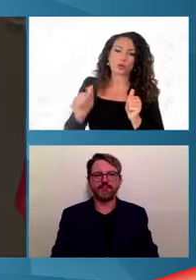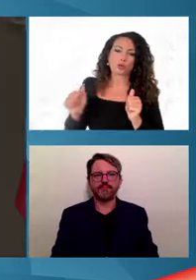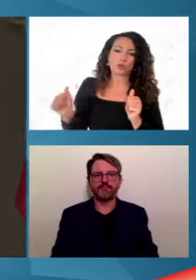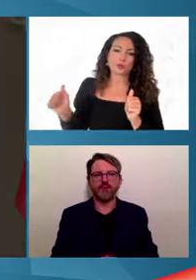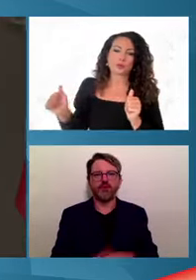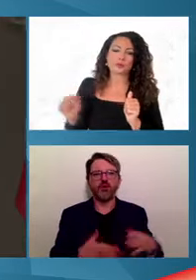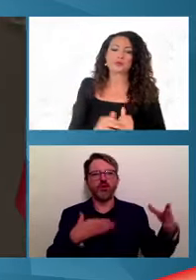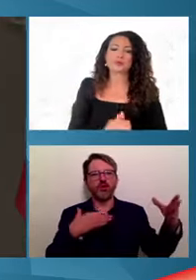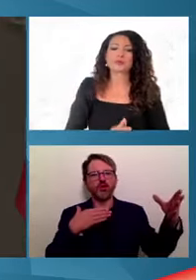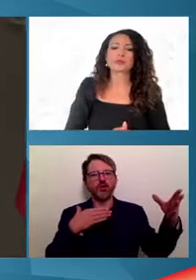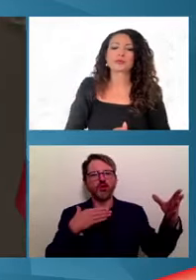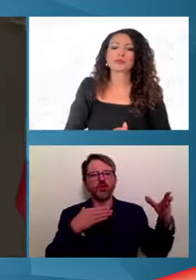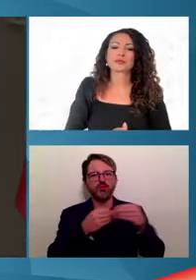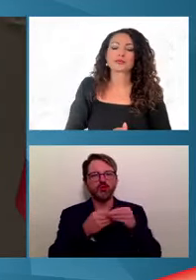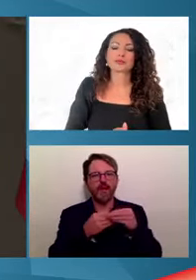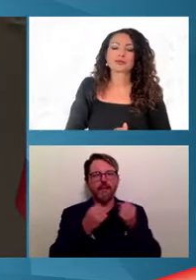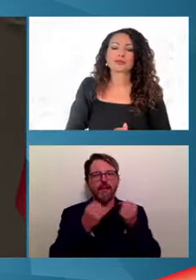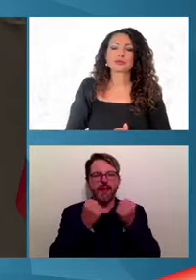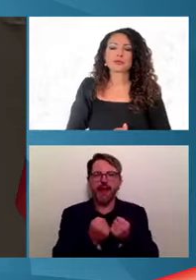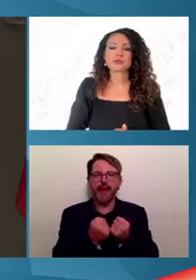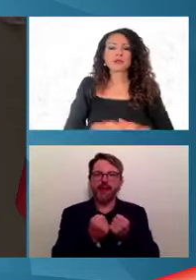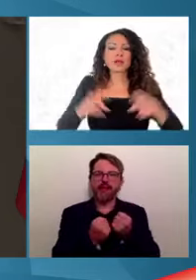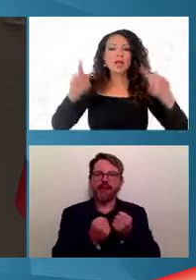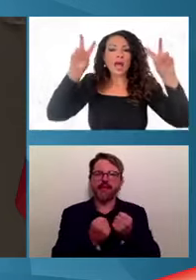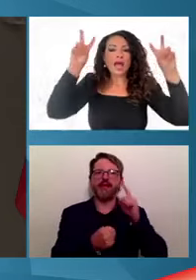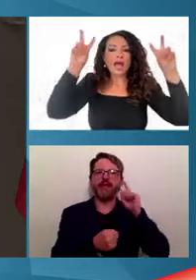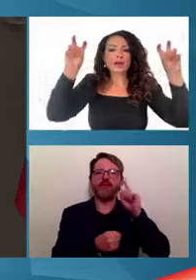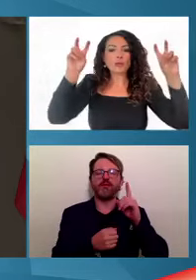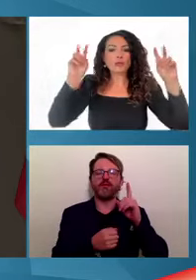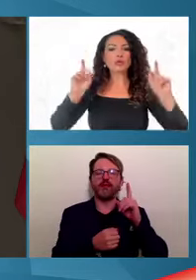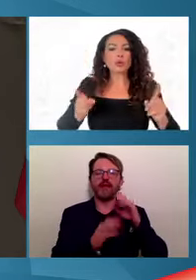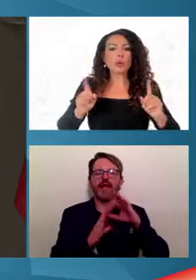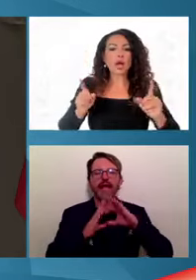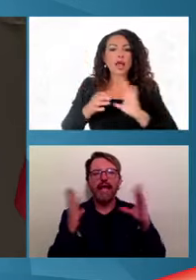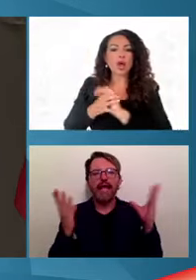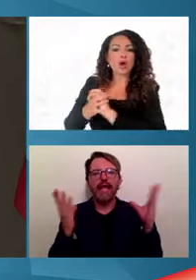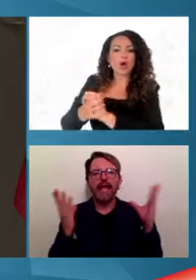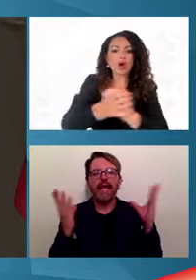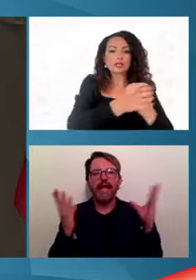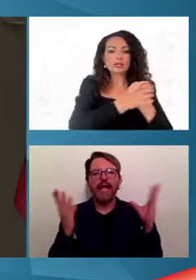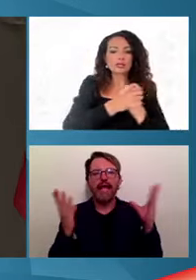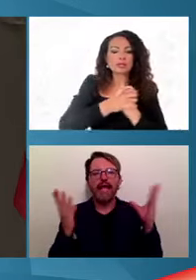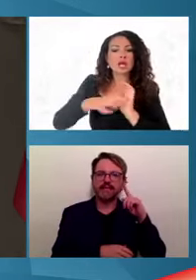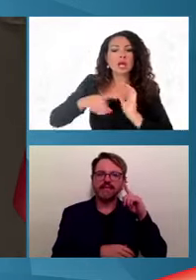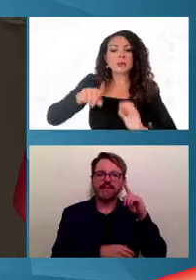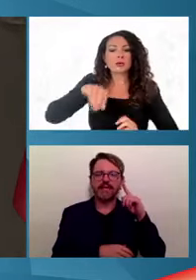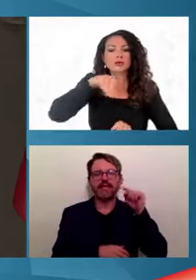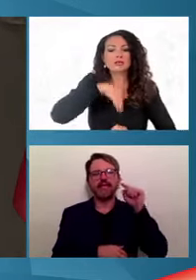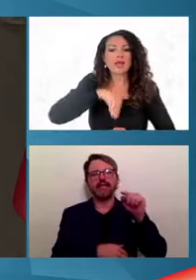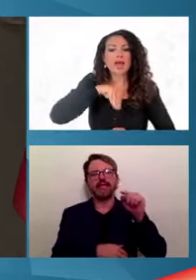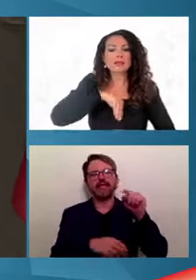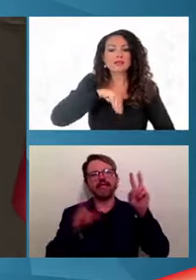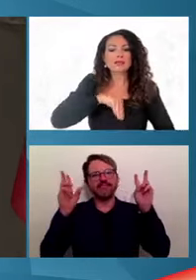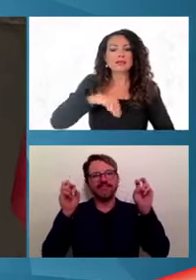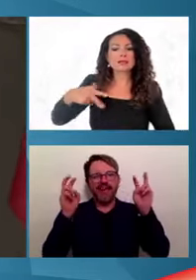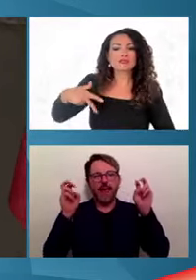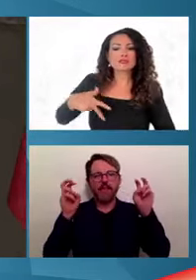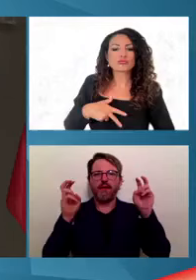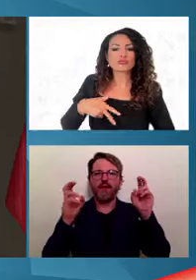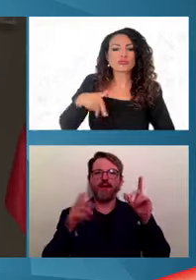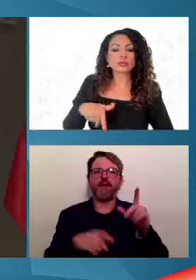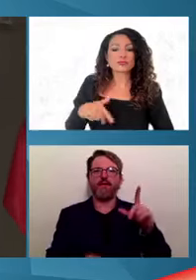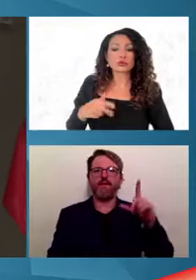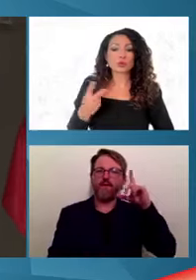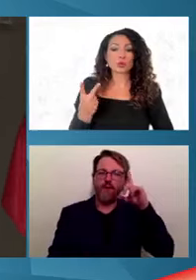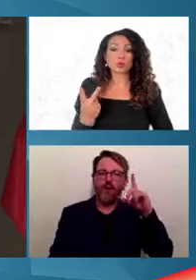Der Landeshauptmann hat diese zwei Themen zum Schluss angesprochen und es sind Themen, die vor allem im Ressort